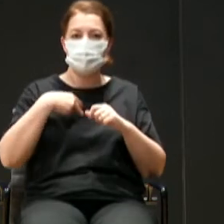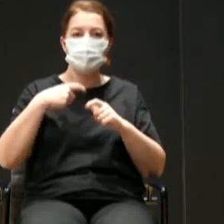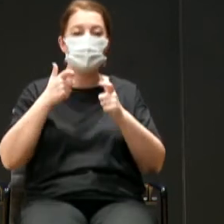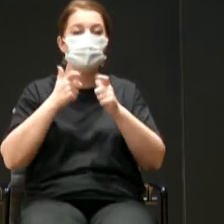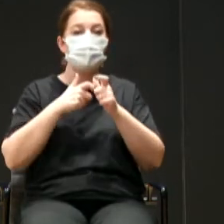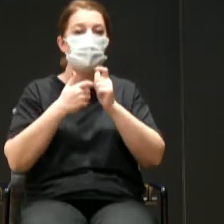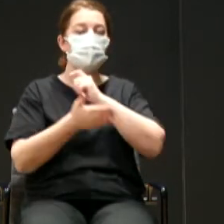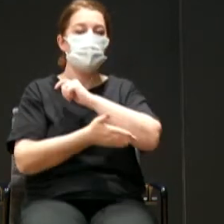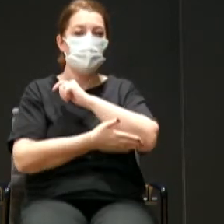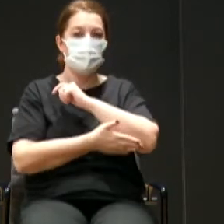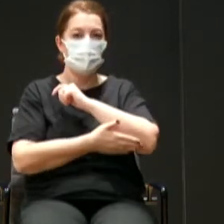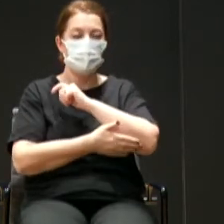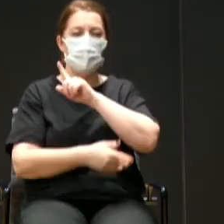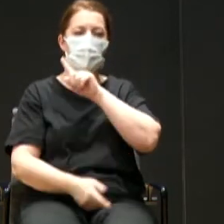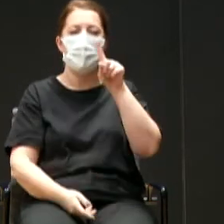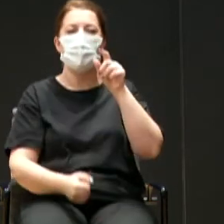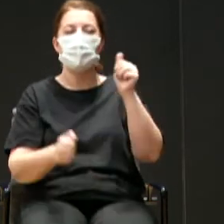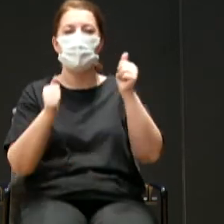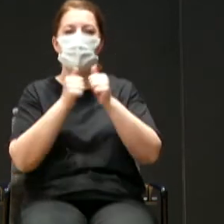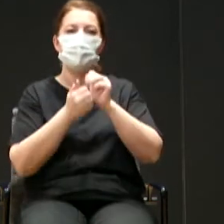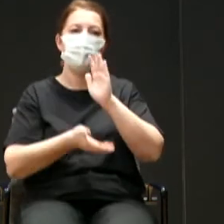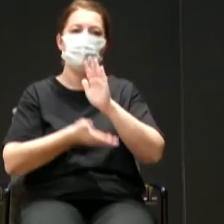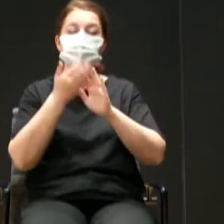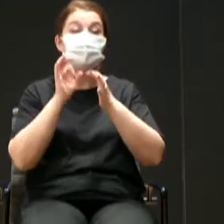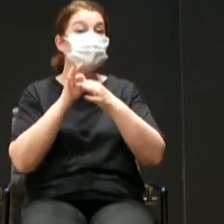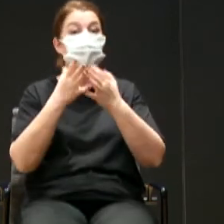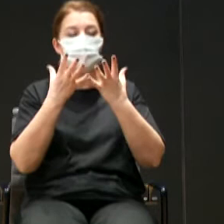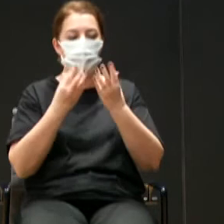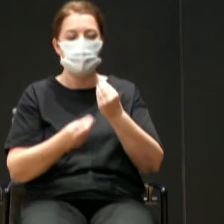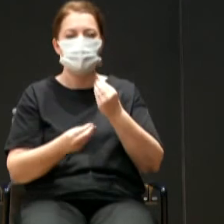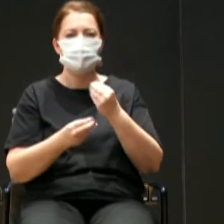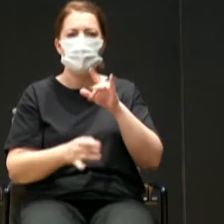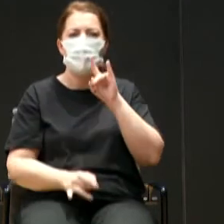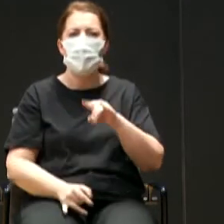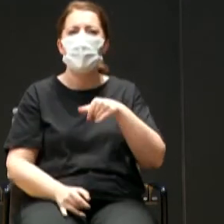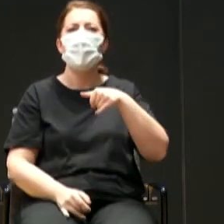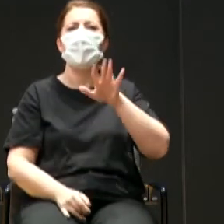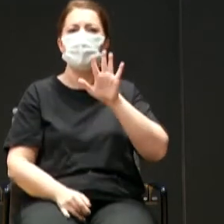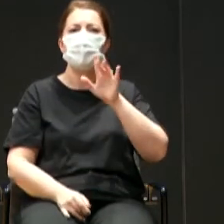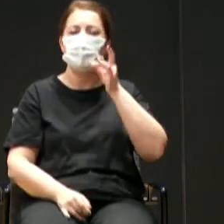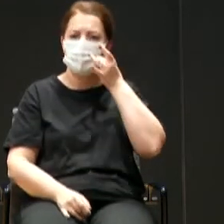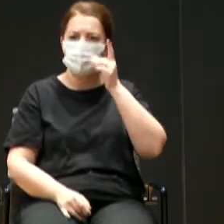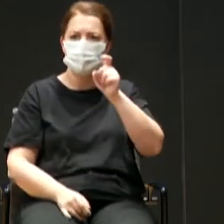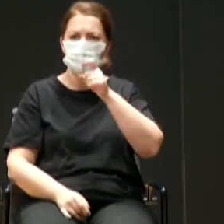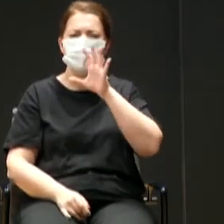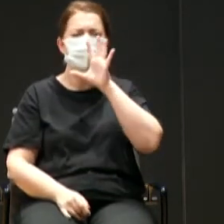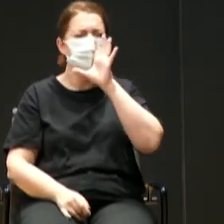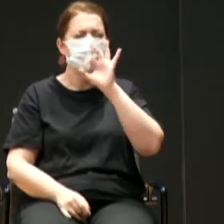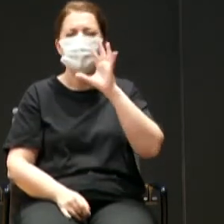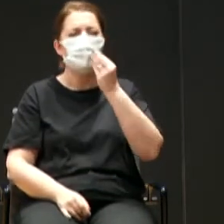sosyal yardımlar 10 kat artmış. Nasıl artmış? Hak etmeyenler de tespit edilmiş. Kimden olursa